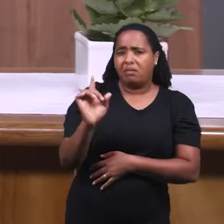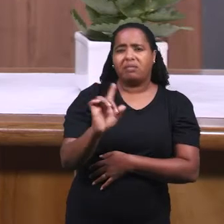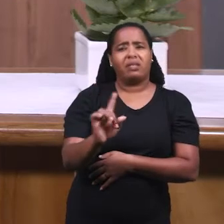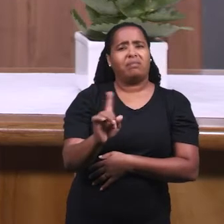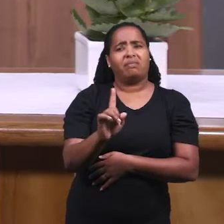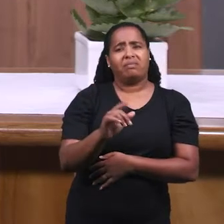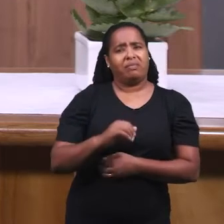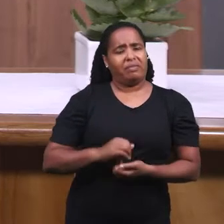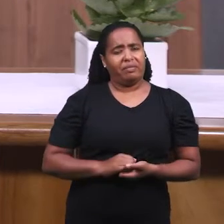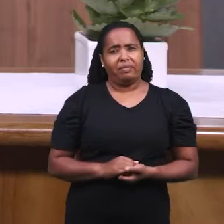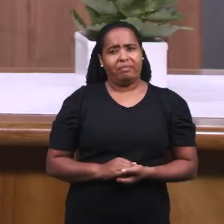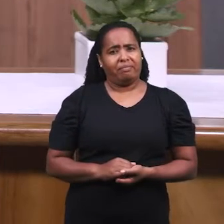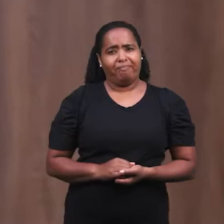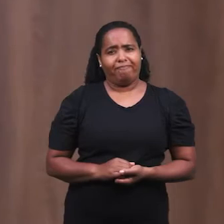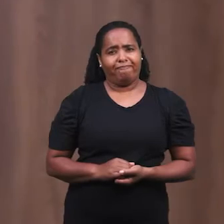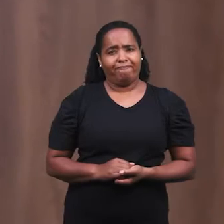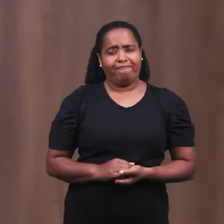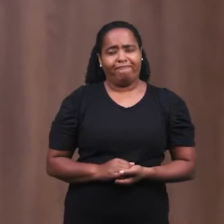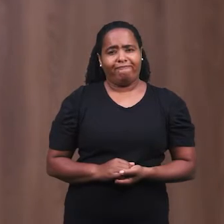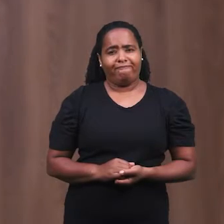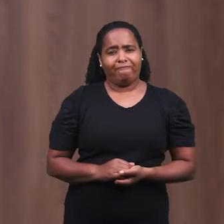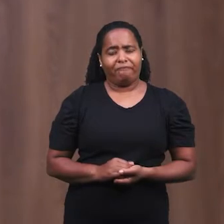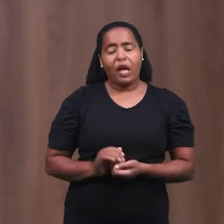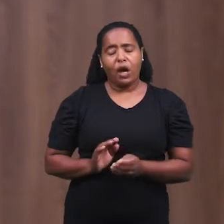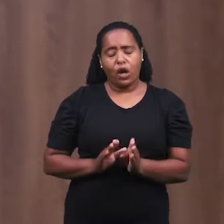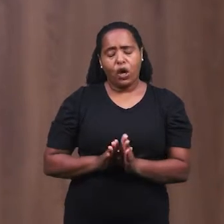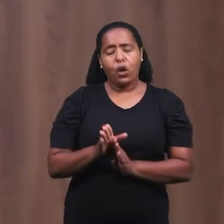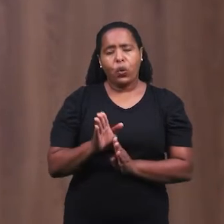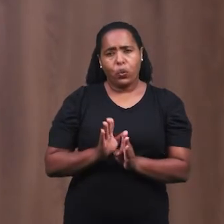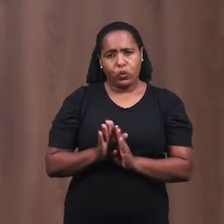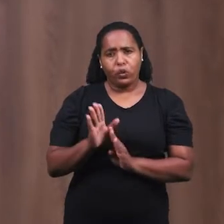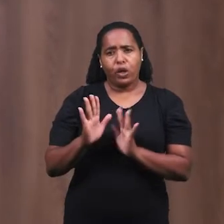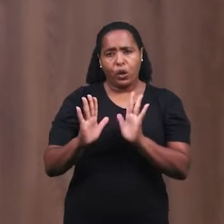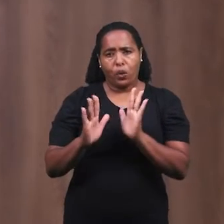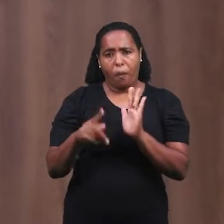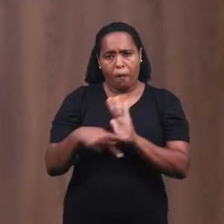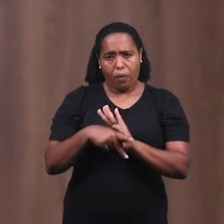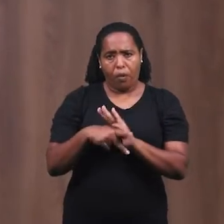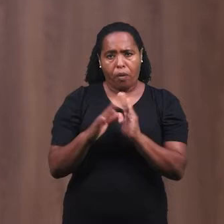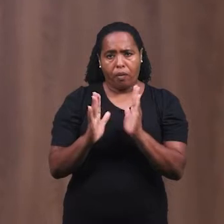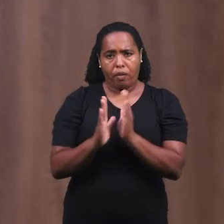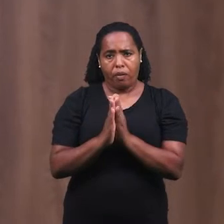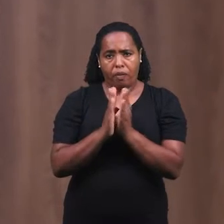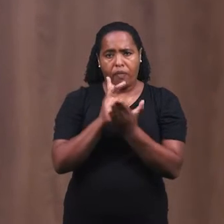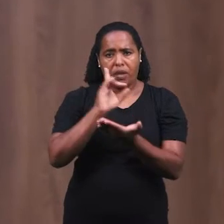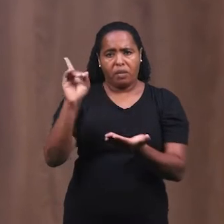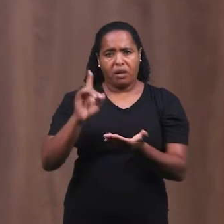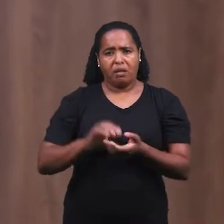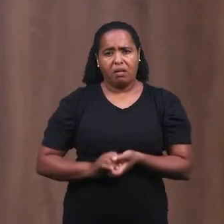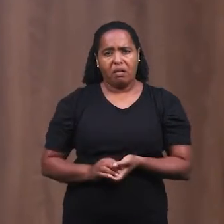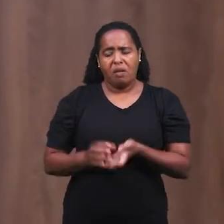оставляй друга твоего, не покидай друга твоего. Это совет библейский.